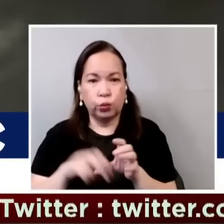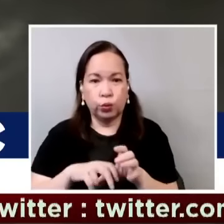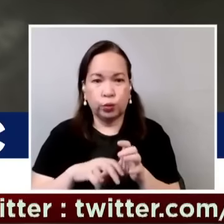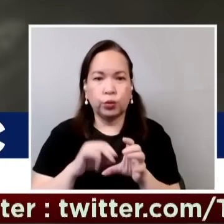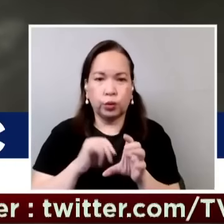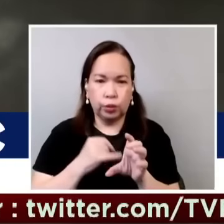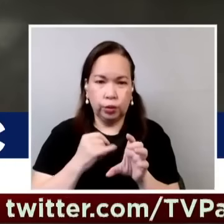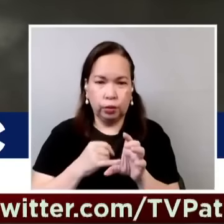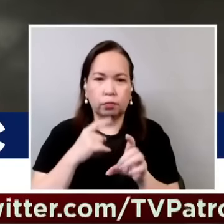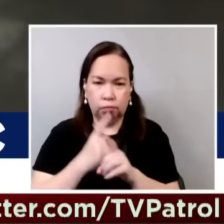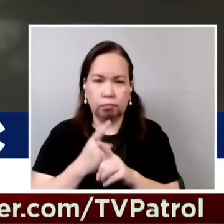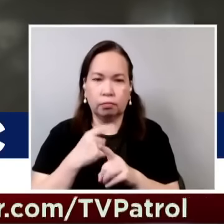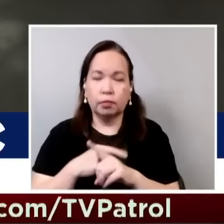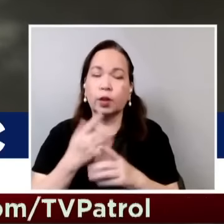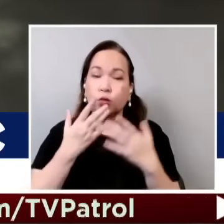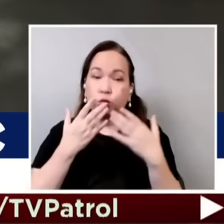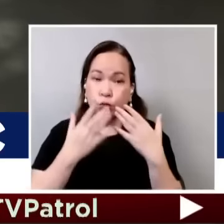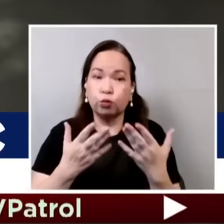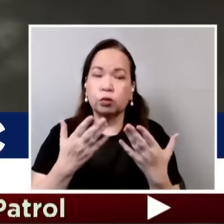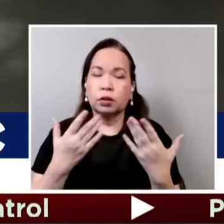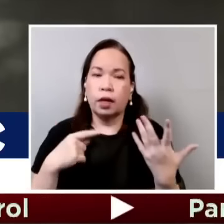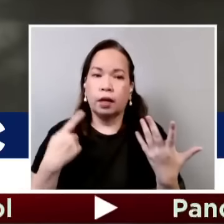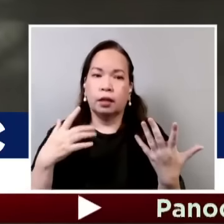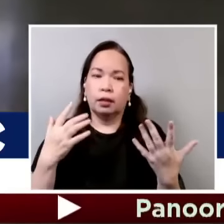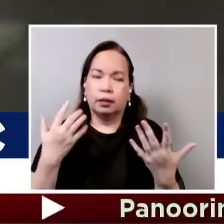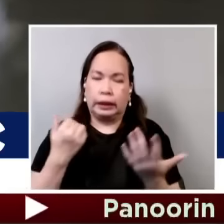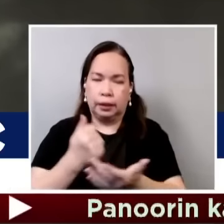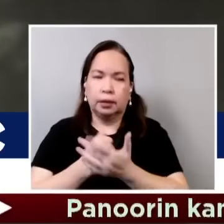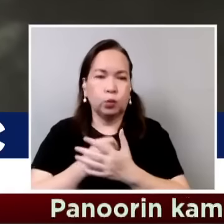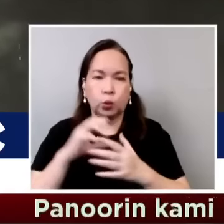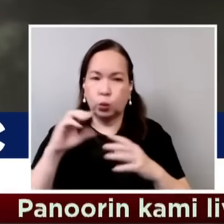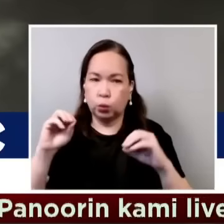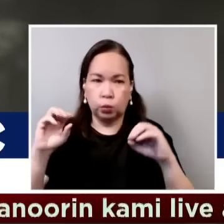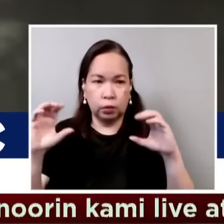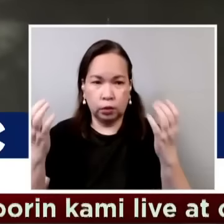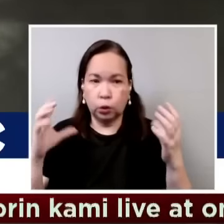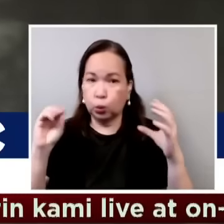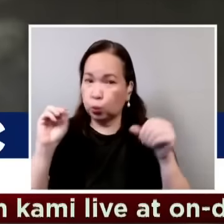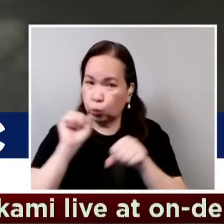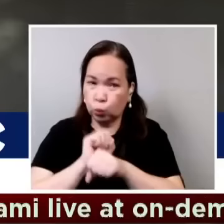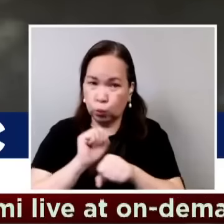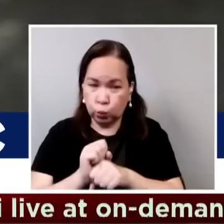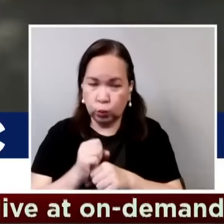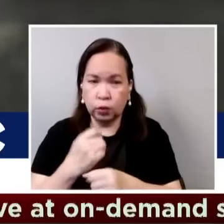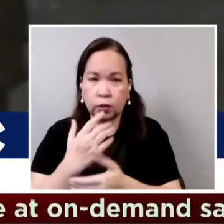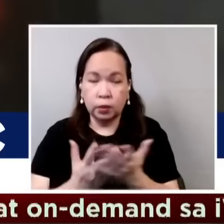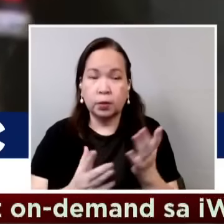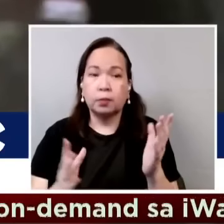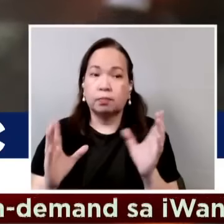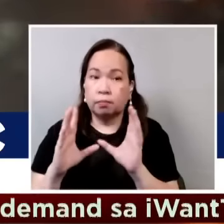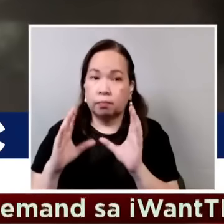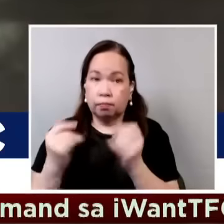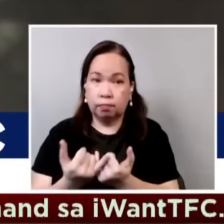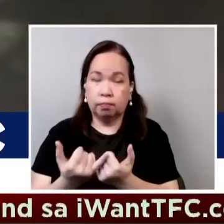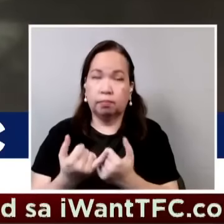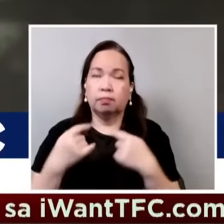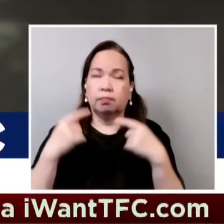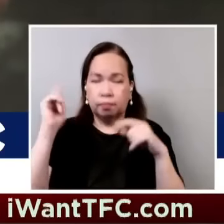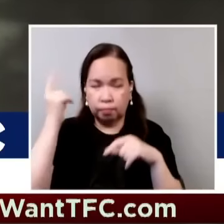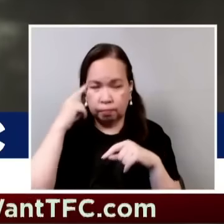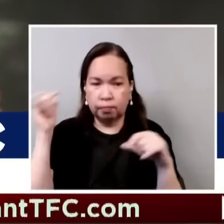na kumalaking tulong na nasuspindi yung pasok sa eskwela at ilang trabaho sa ilang mga opisina kanina at hindi rin bumuhos